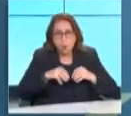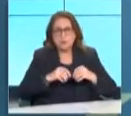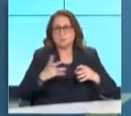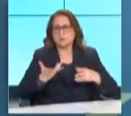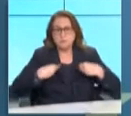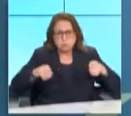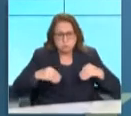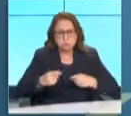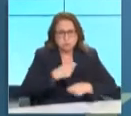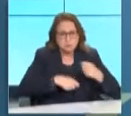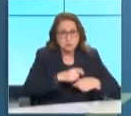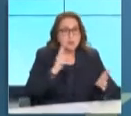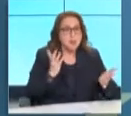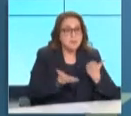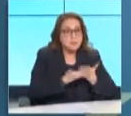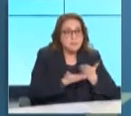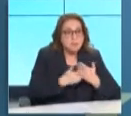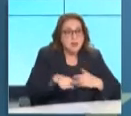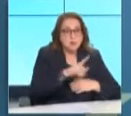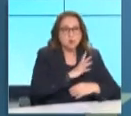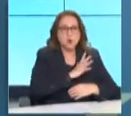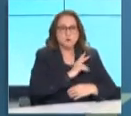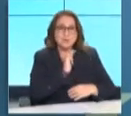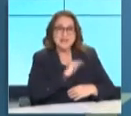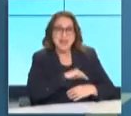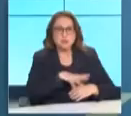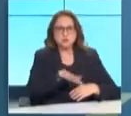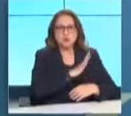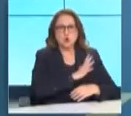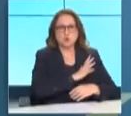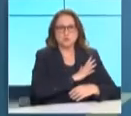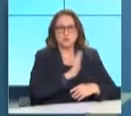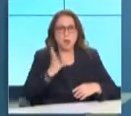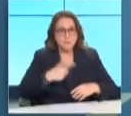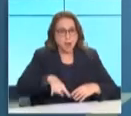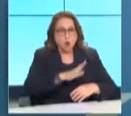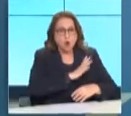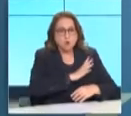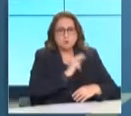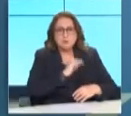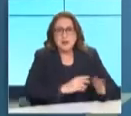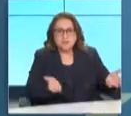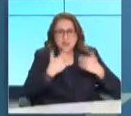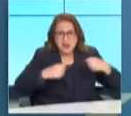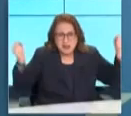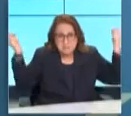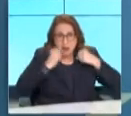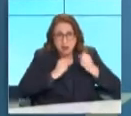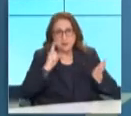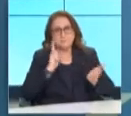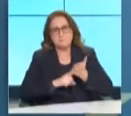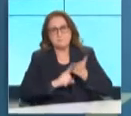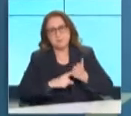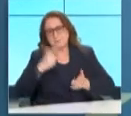Κοινή συμφωνία για το κείμενο συμπερασμάτων επετεύχθη στη Σύνοδο Κορυφής, όπως ανακοίνωσε ο Πρωθυπουργός, αν και όπως είπε, οι συζητήσεις για την ενέργεια